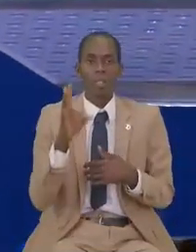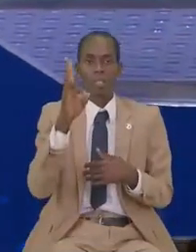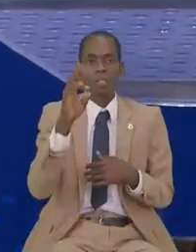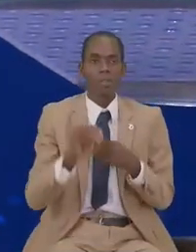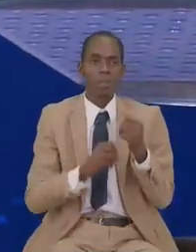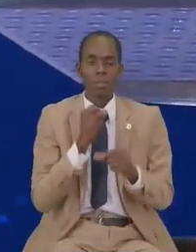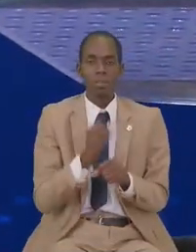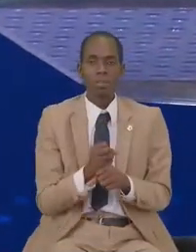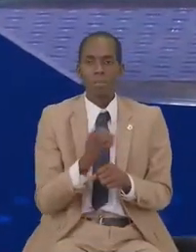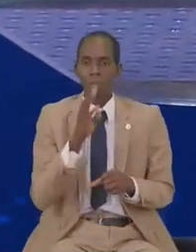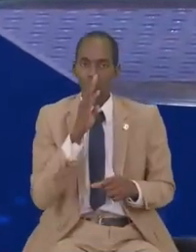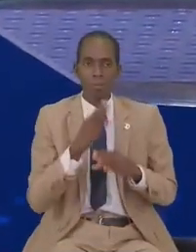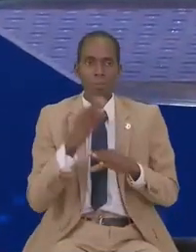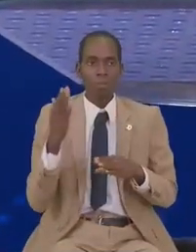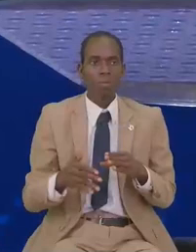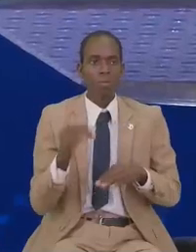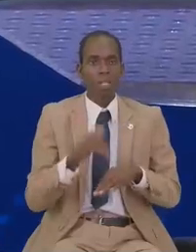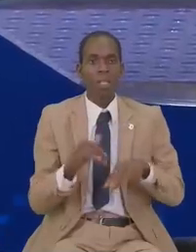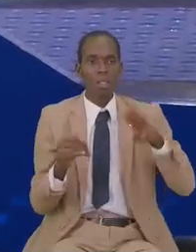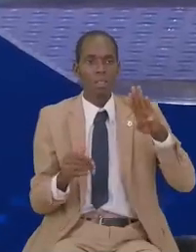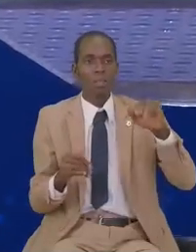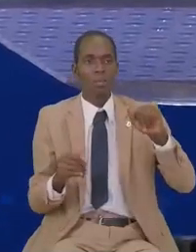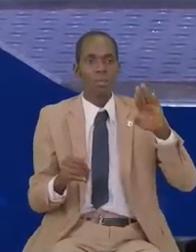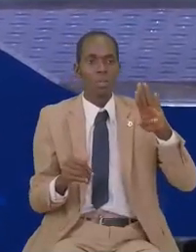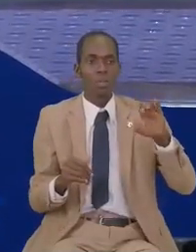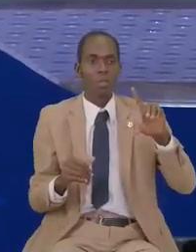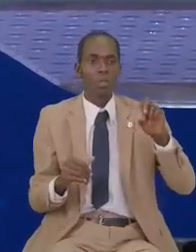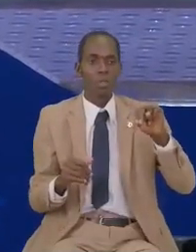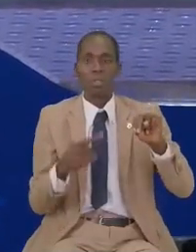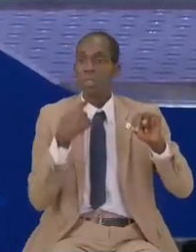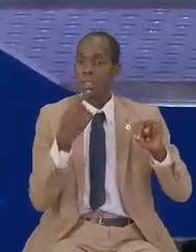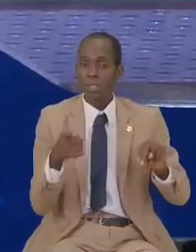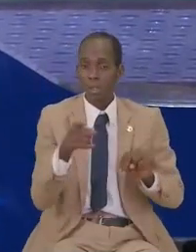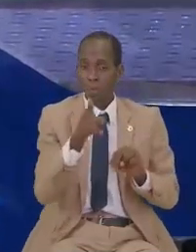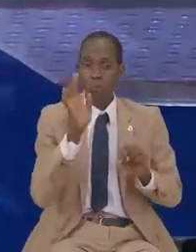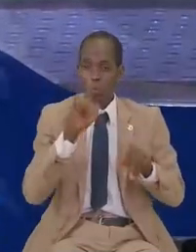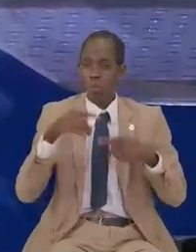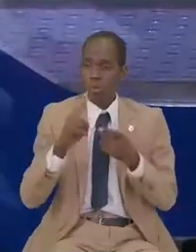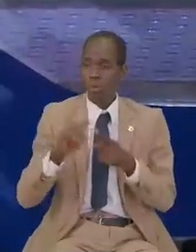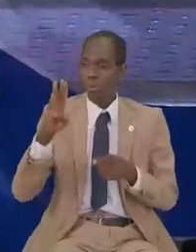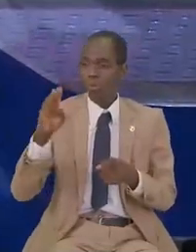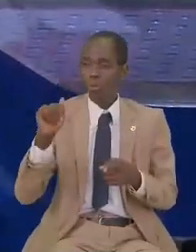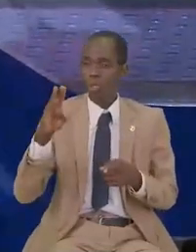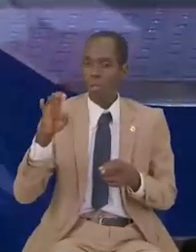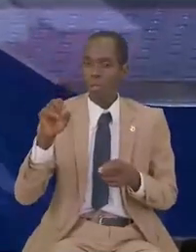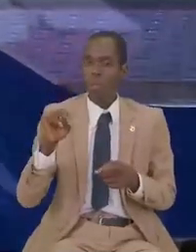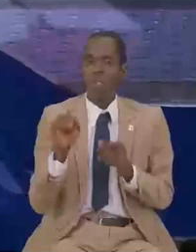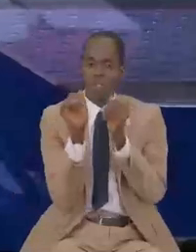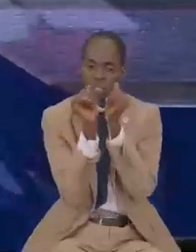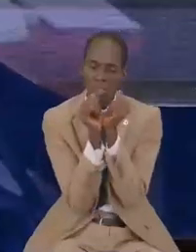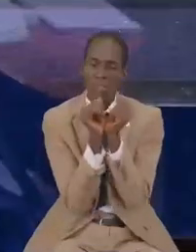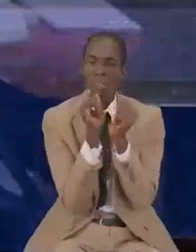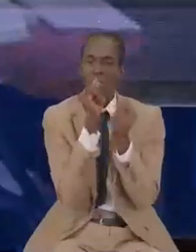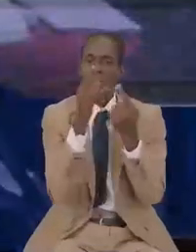que 70 ans seront écoulés pour Babylone, Jérémie leur disait que vous serez emportés à Babylone, il y aura